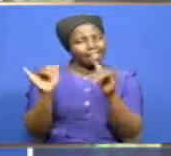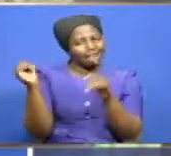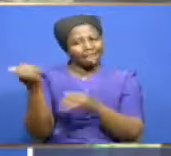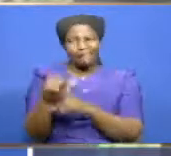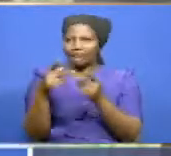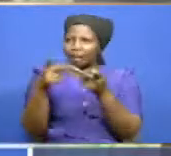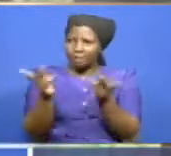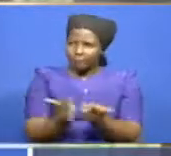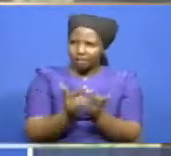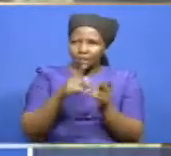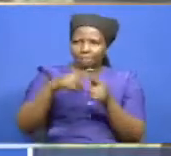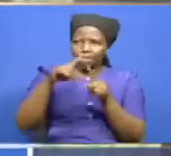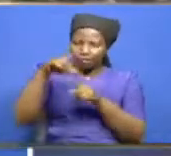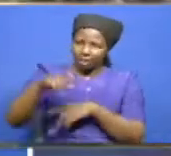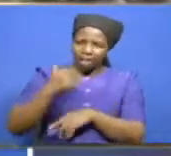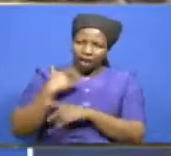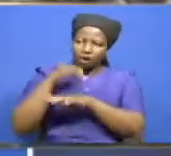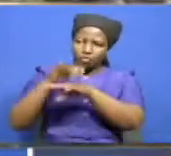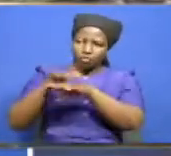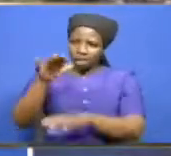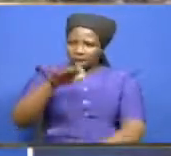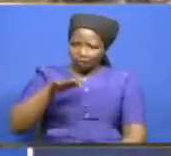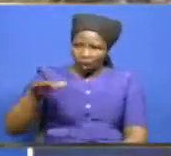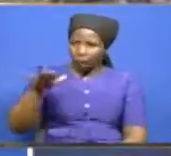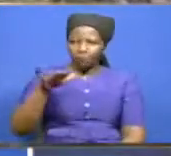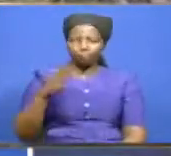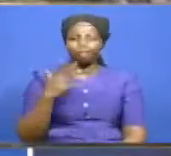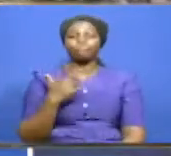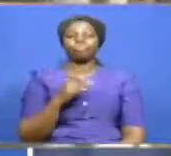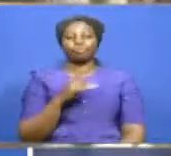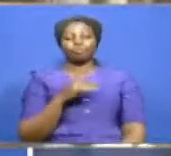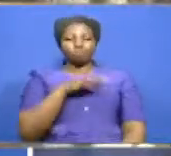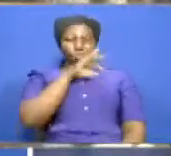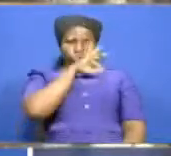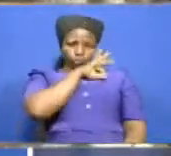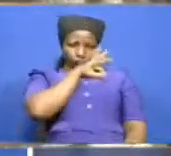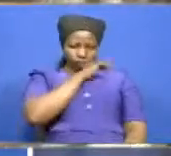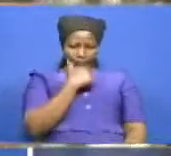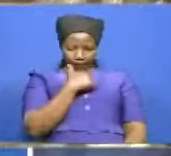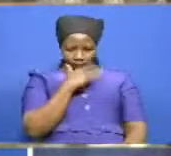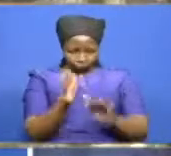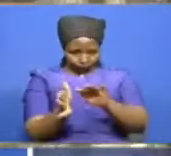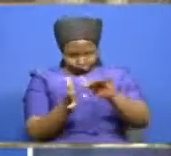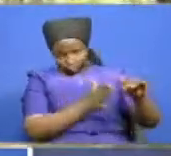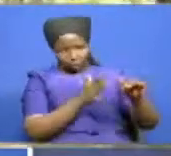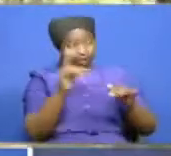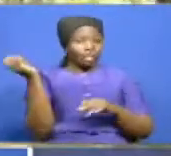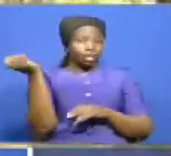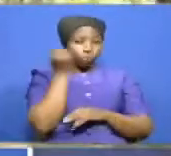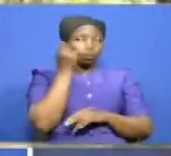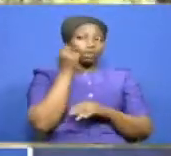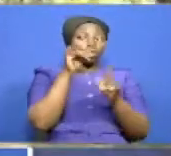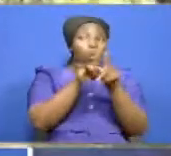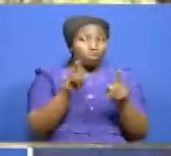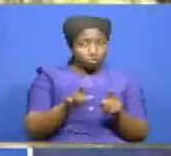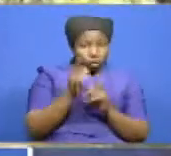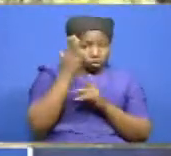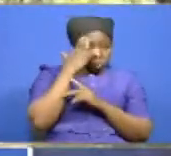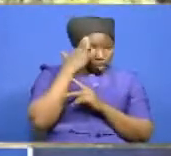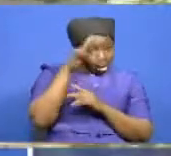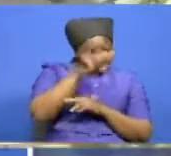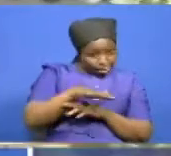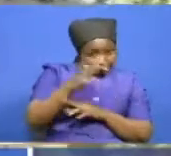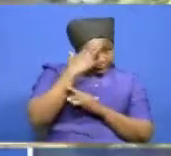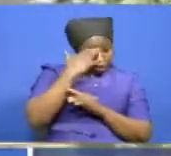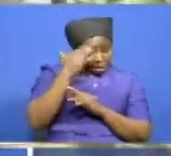tunaita good environment. Mbali na mapato, nyuki pia wanafahamika katika eneo hilo kwa